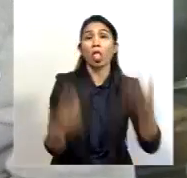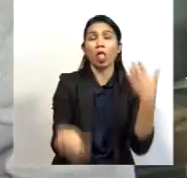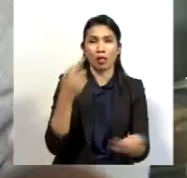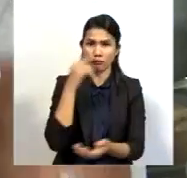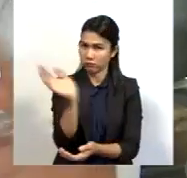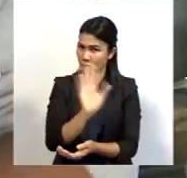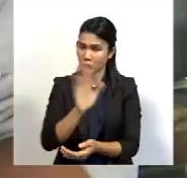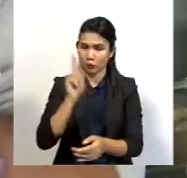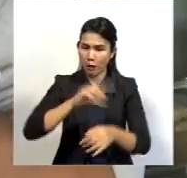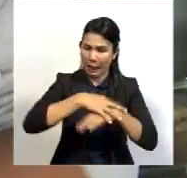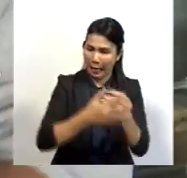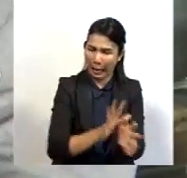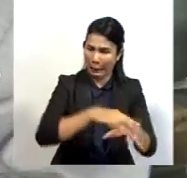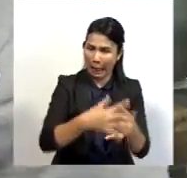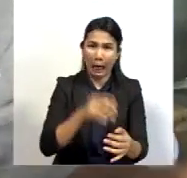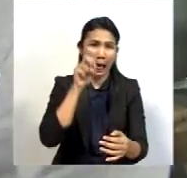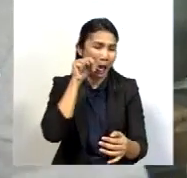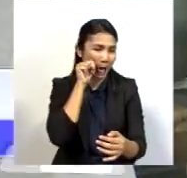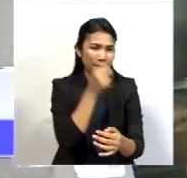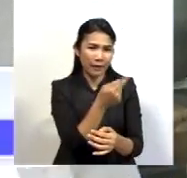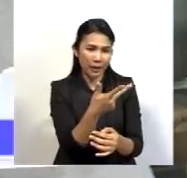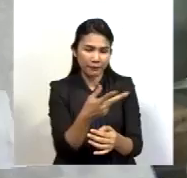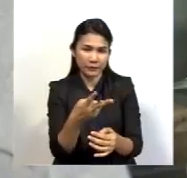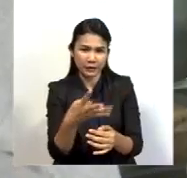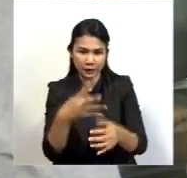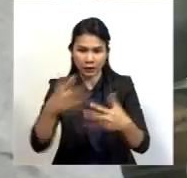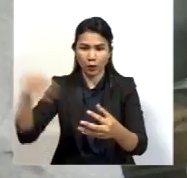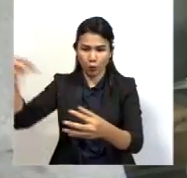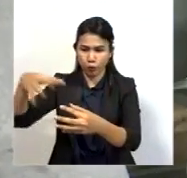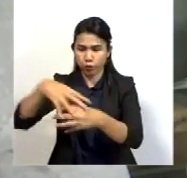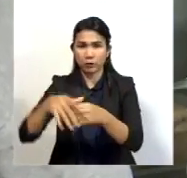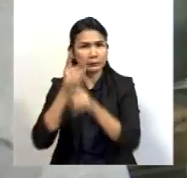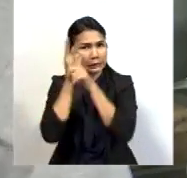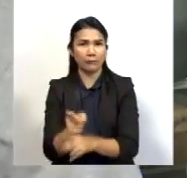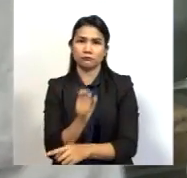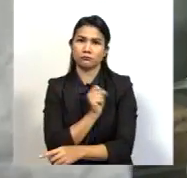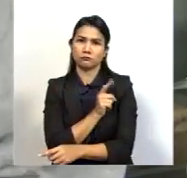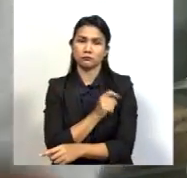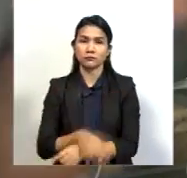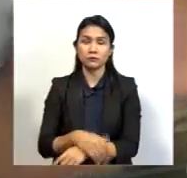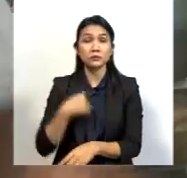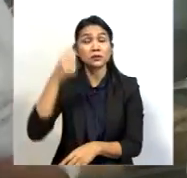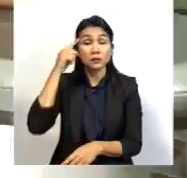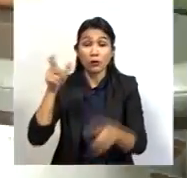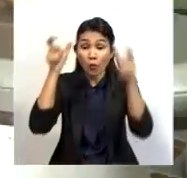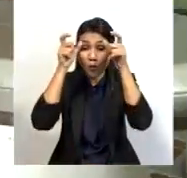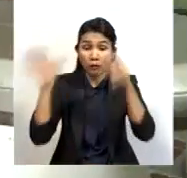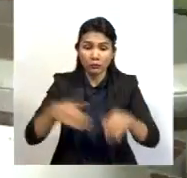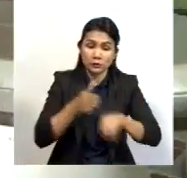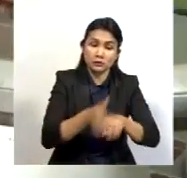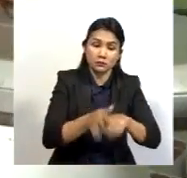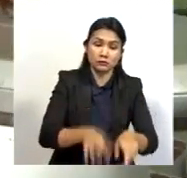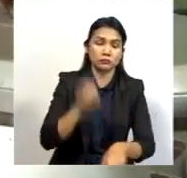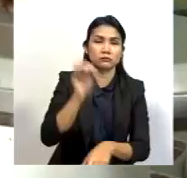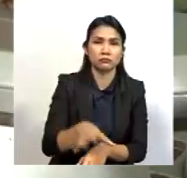าง 3-4 น้ำแล้วก็ต้องล้างน้ำเดือนให้มันผ่านไปตามหลักอิสลามเลยไม่ใช่มาถึงว่าเอาเนื้อมาหั่นแล้วก็ใส่เลยอย่างแฟนผ